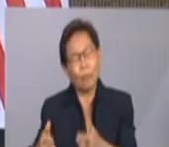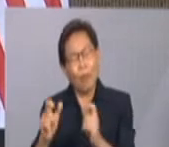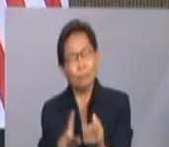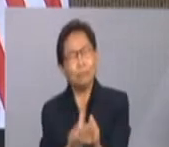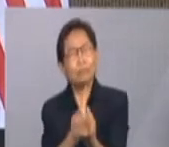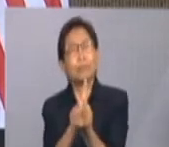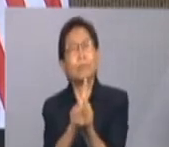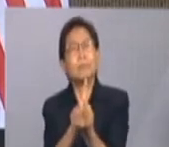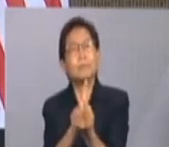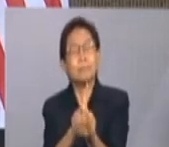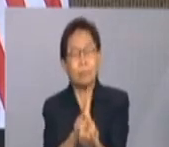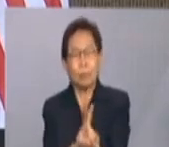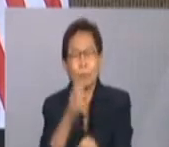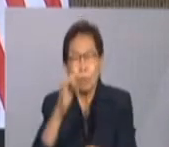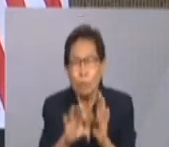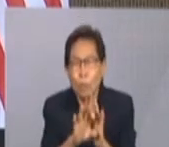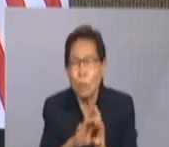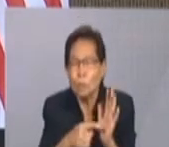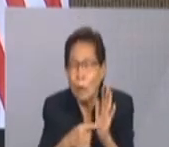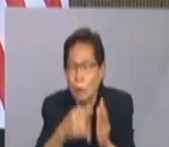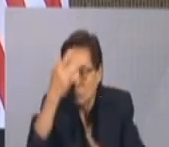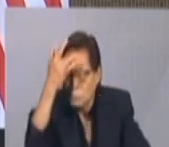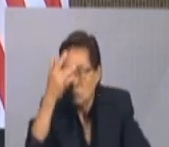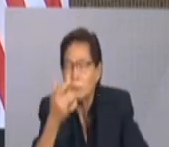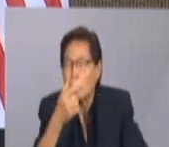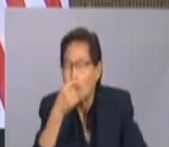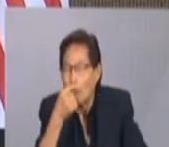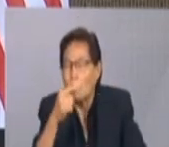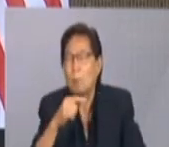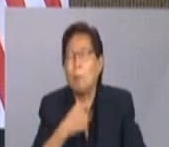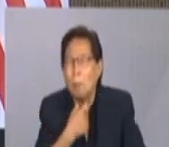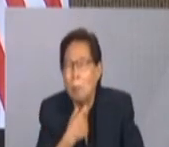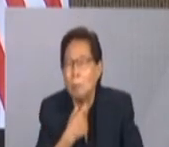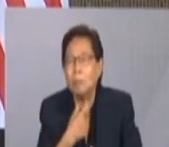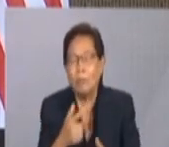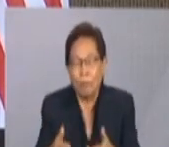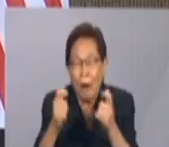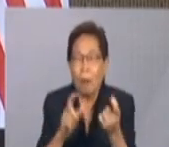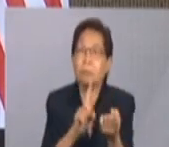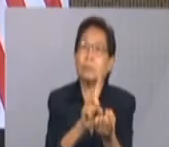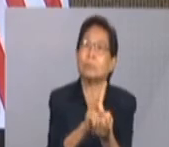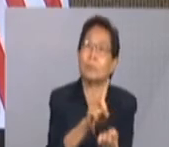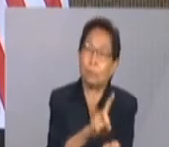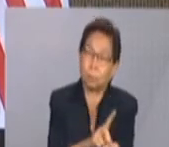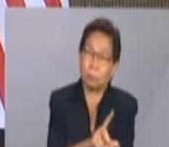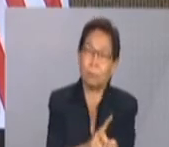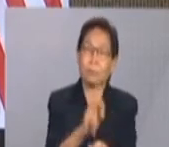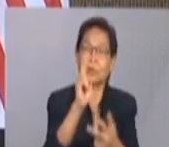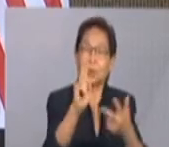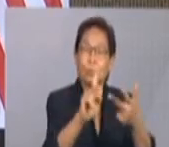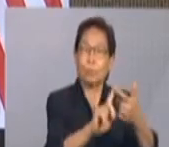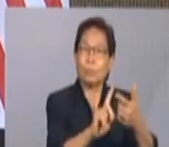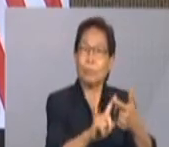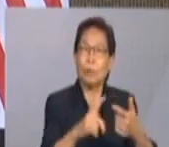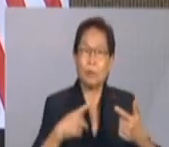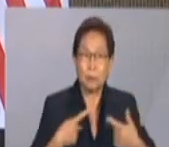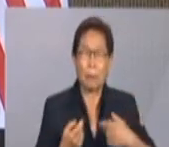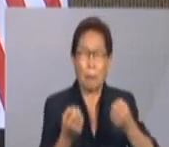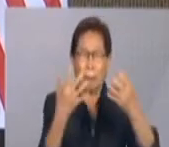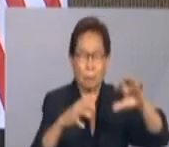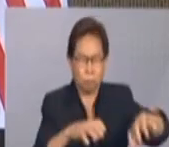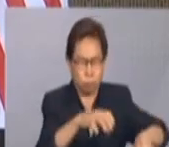baju kodok touchscreennya berbeda ada Hai ketiga kita mempunyai lebih banyak kawasan zona